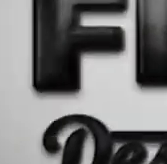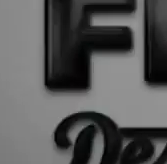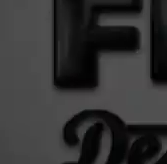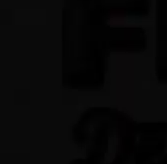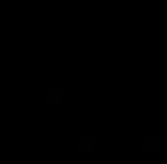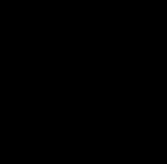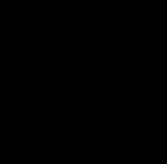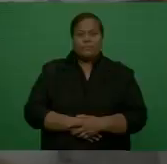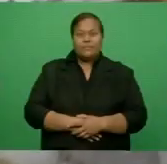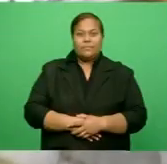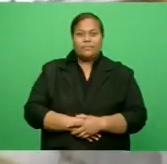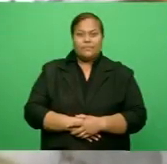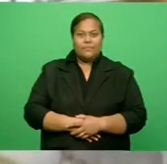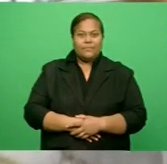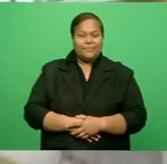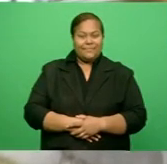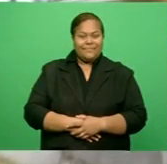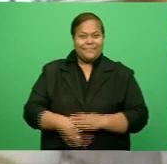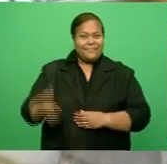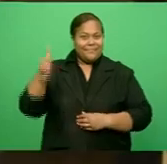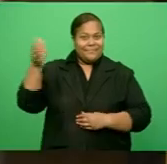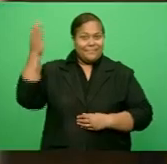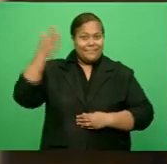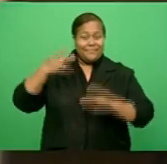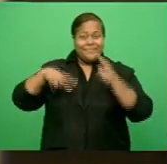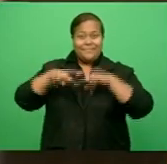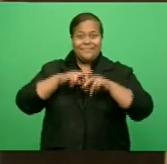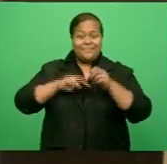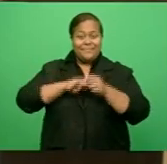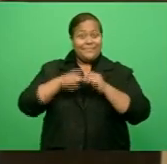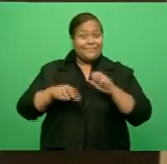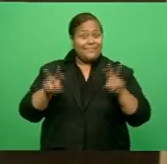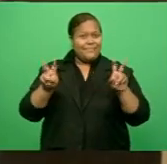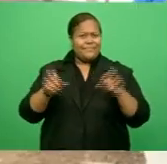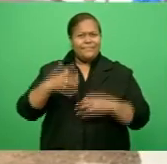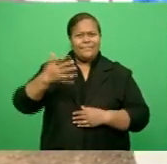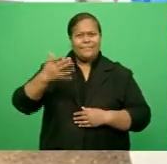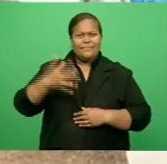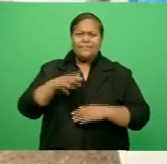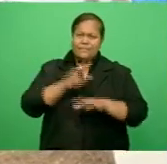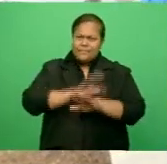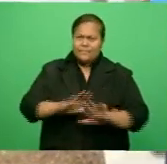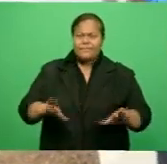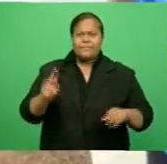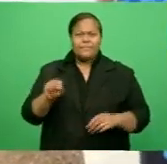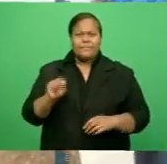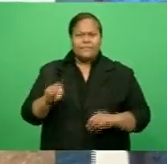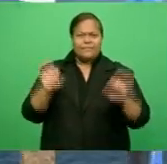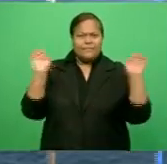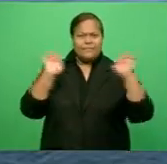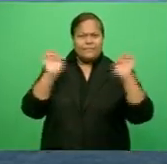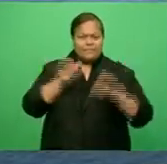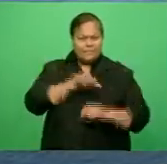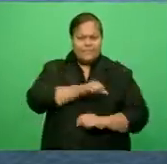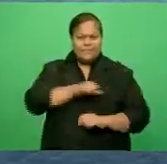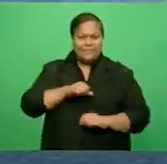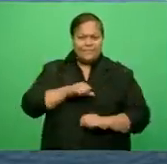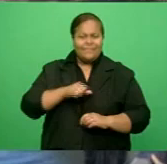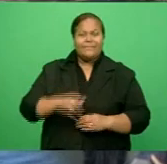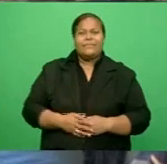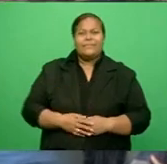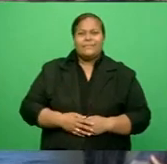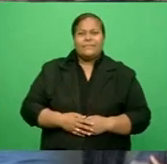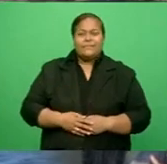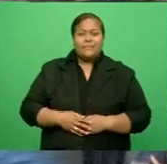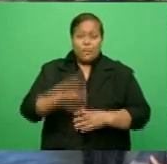2 देश की धड़कन। Good evening, Fiji. In this bulletin, 15 children in need of urgent surgery. Number of